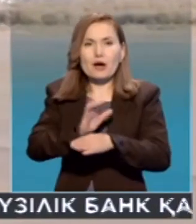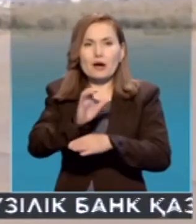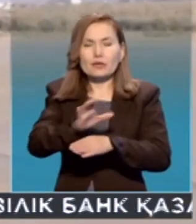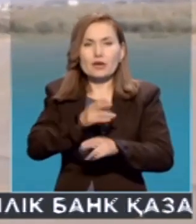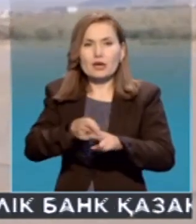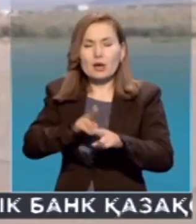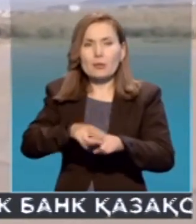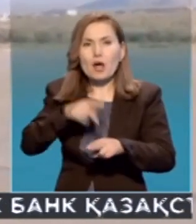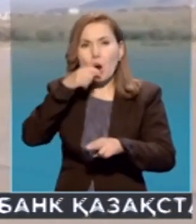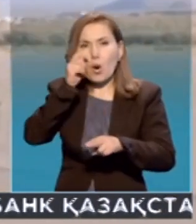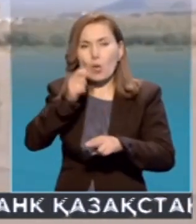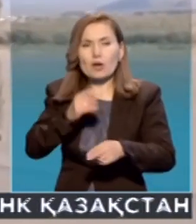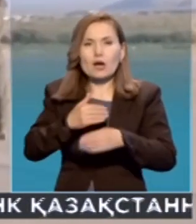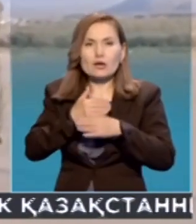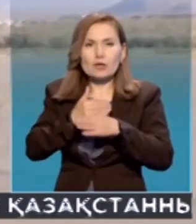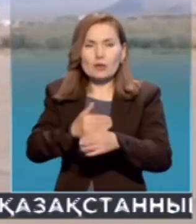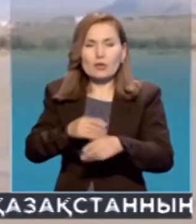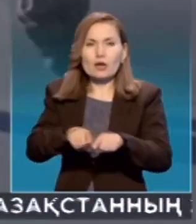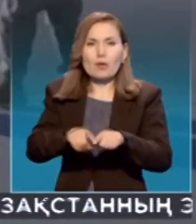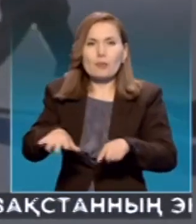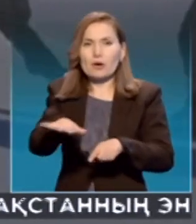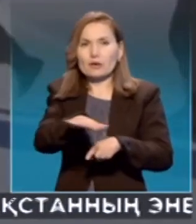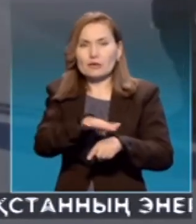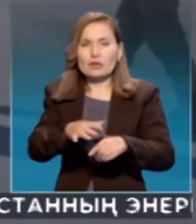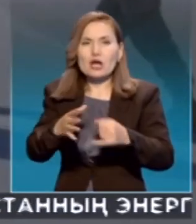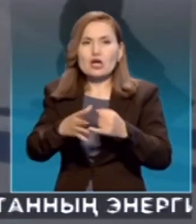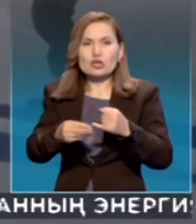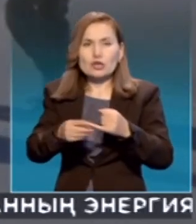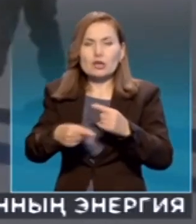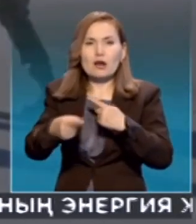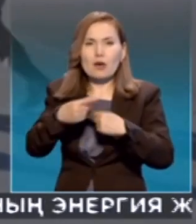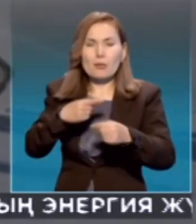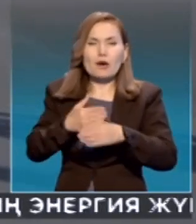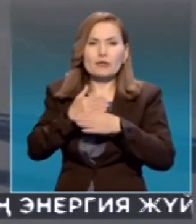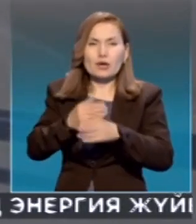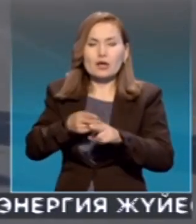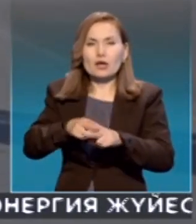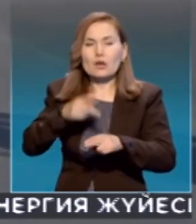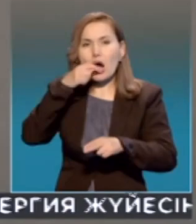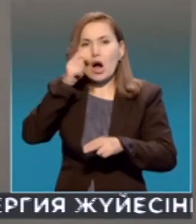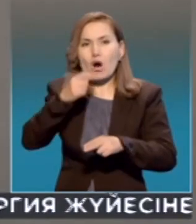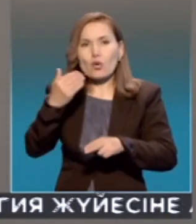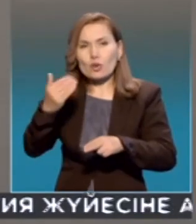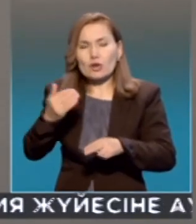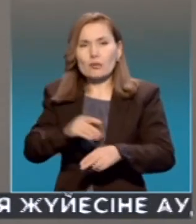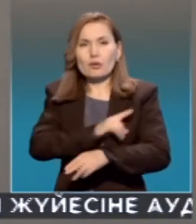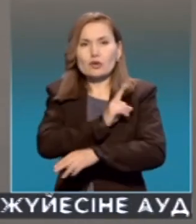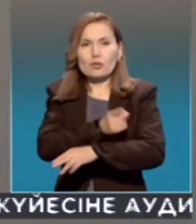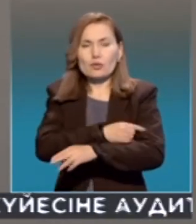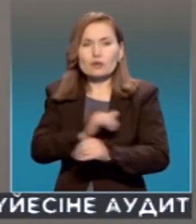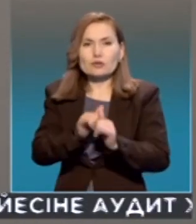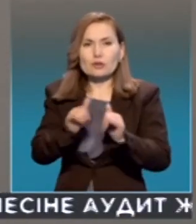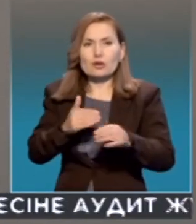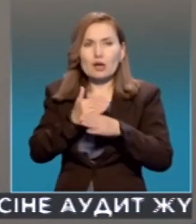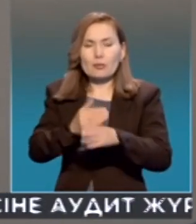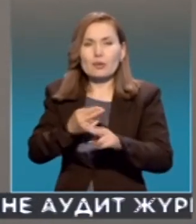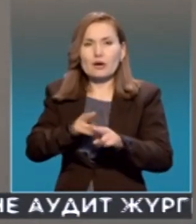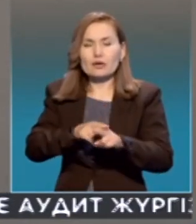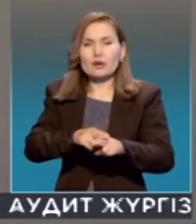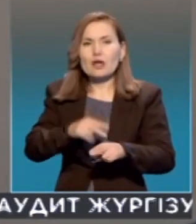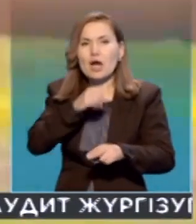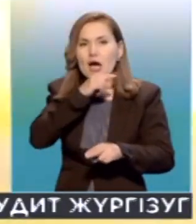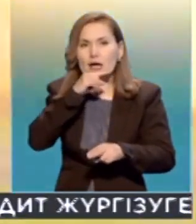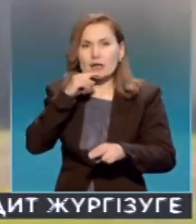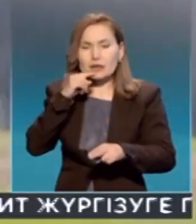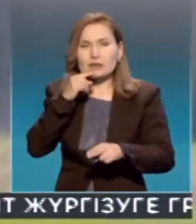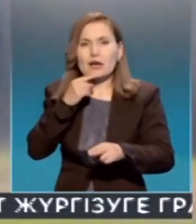мақсат Киевке оккупацияланған территорияларды қайтару, бейбіт келіссөздерде Украинаның позициясын күшейту, Мәскеуді мәселені